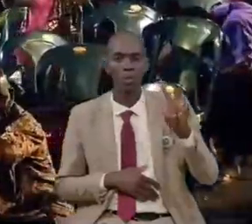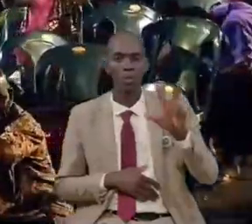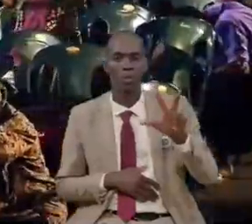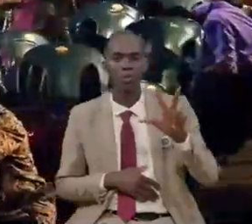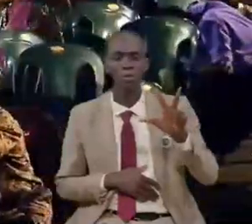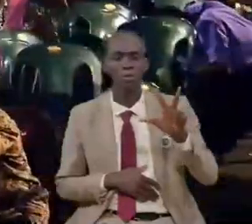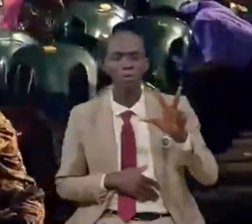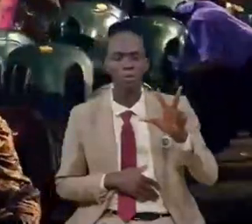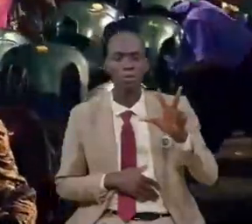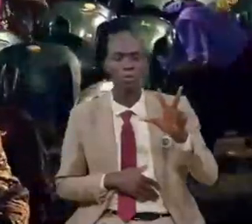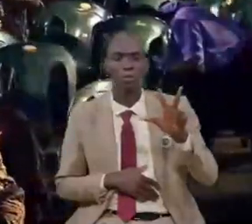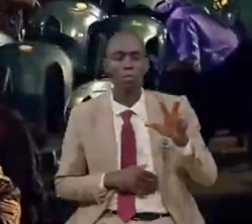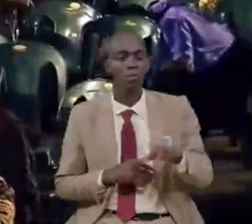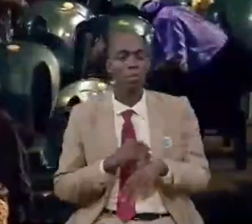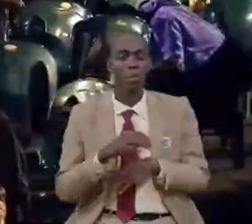234-91-54-44-92-63.